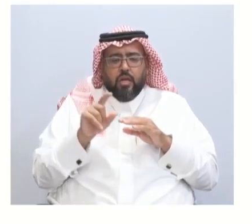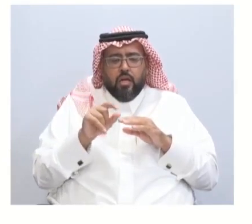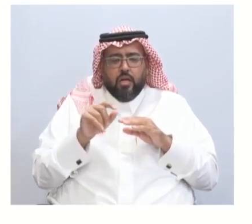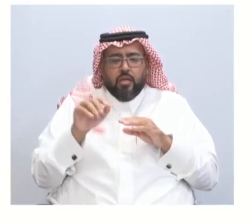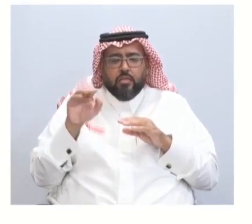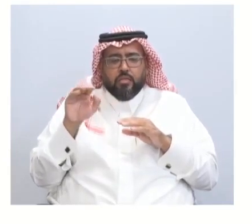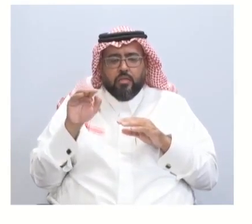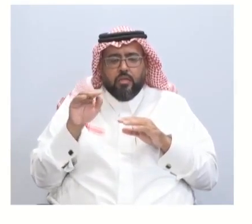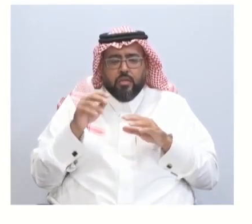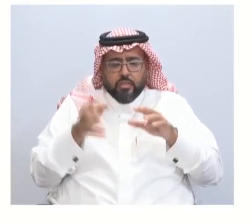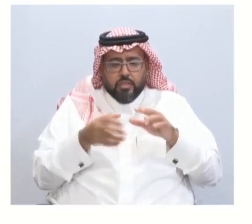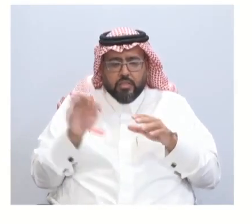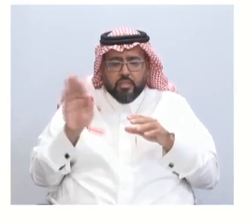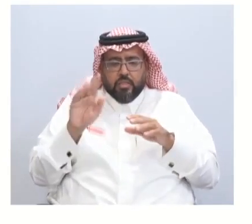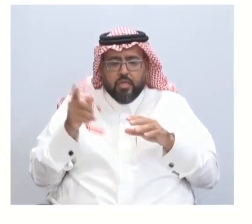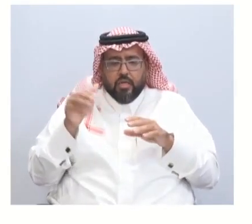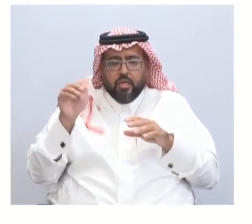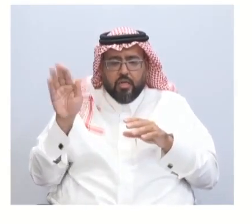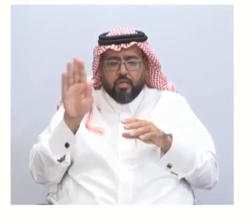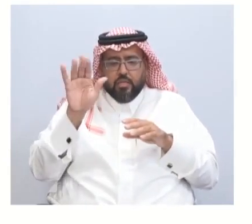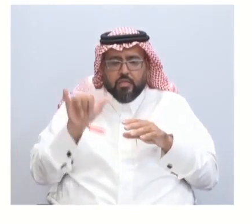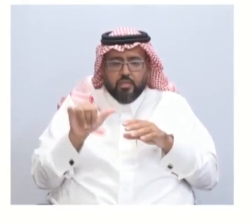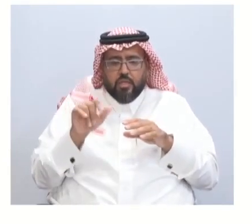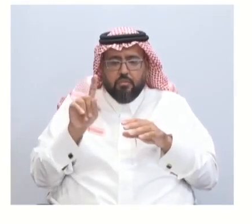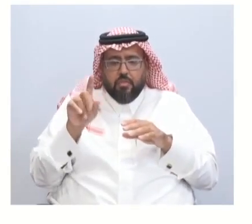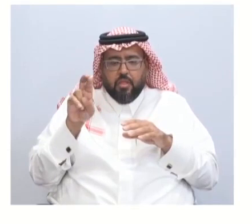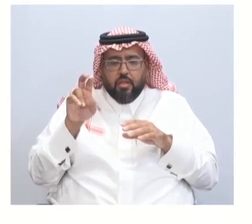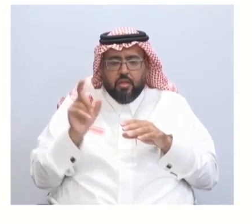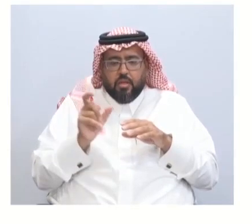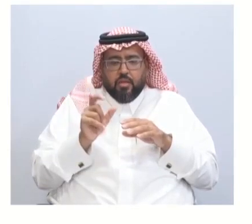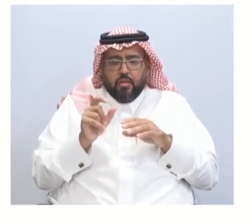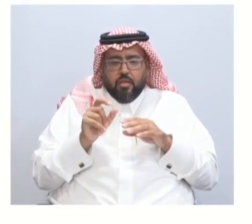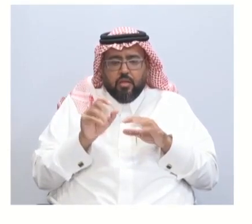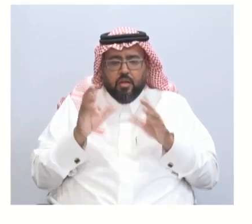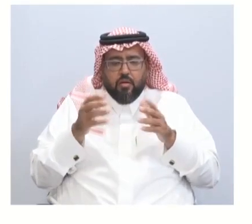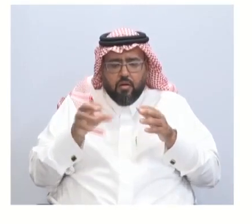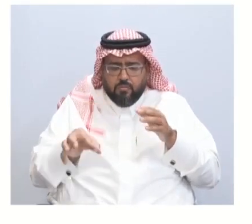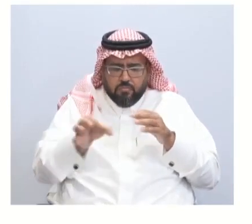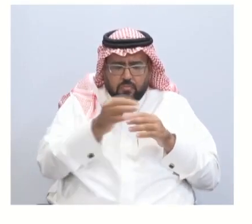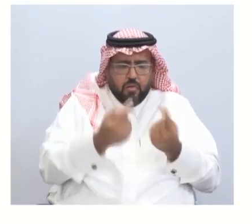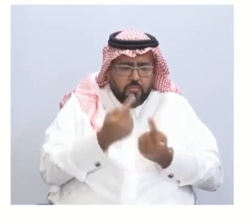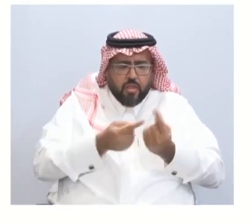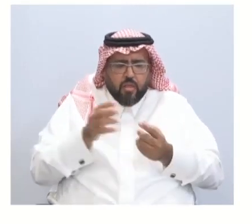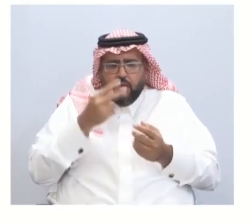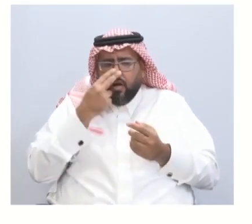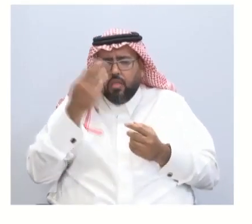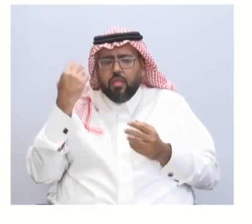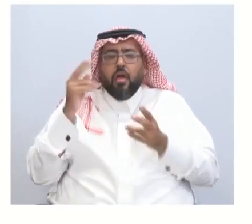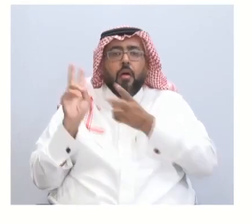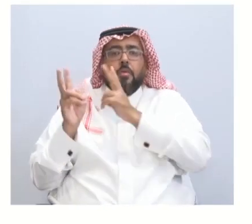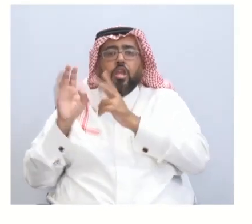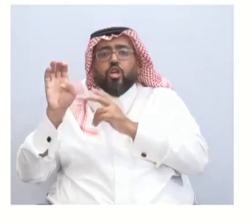سرخسي بذري يشبه الشجيرات الصغيره حيث عثر عليها في اماكن متعدده منها امريكا